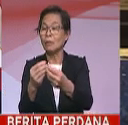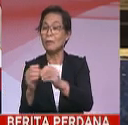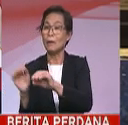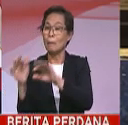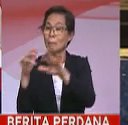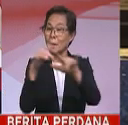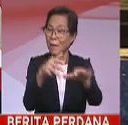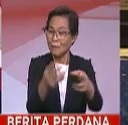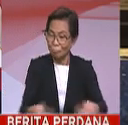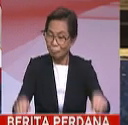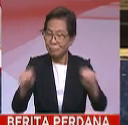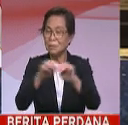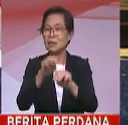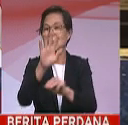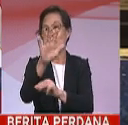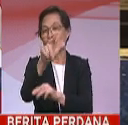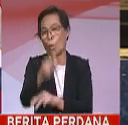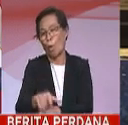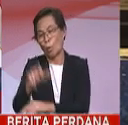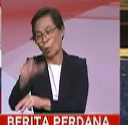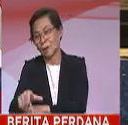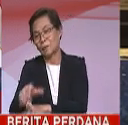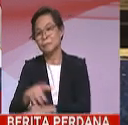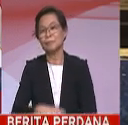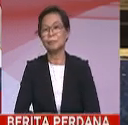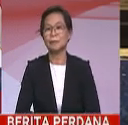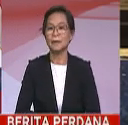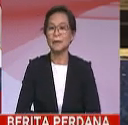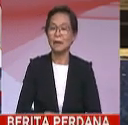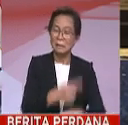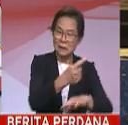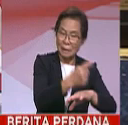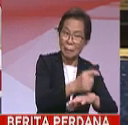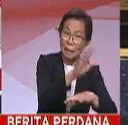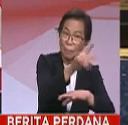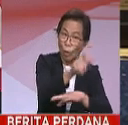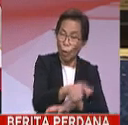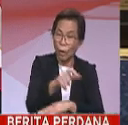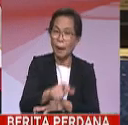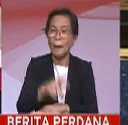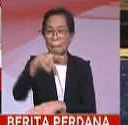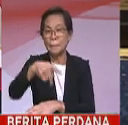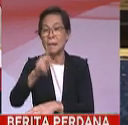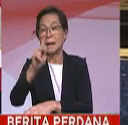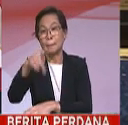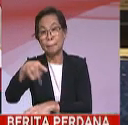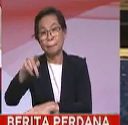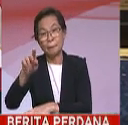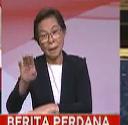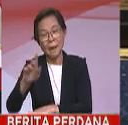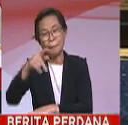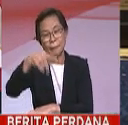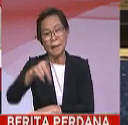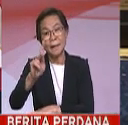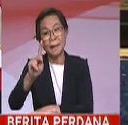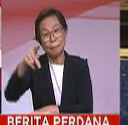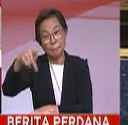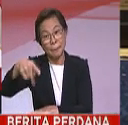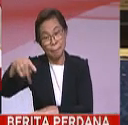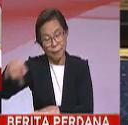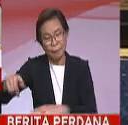5 orang. Dan bagi negeri yang dikenakan PKPP dan PKPB, aktiviti keagamaan